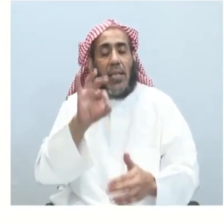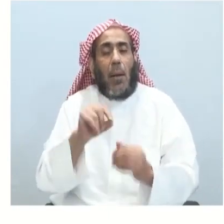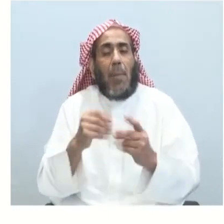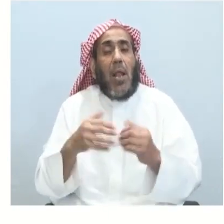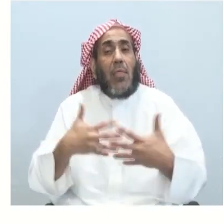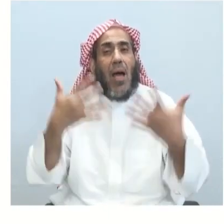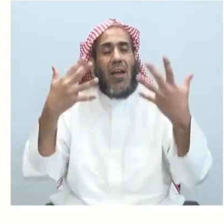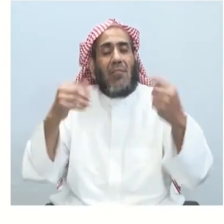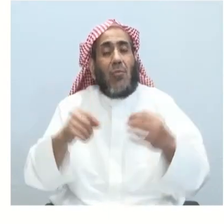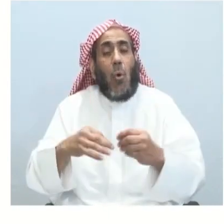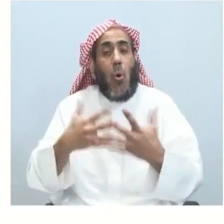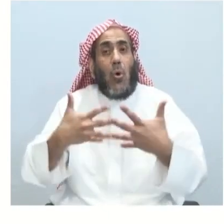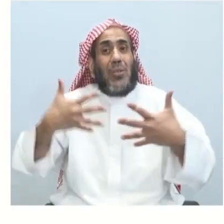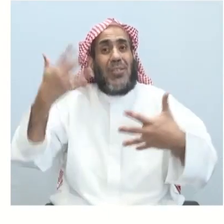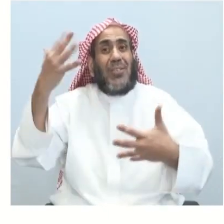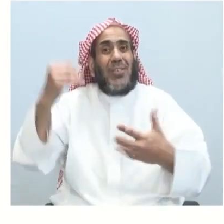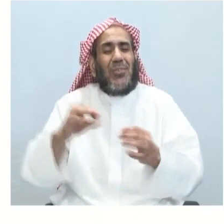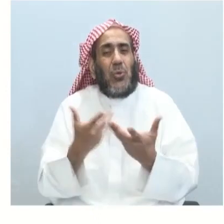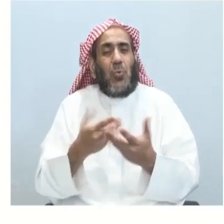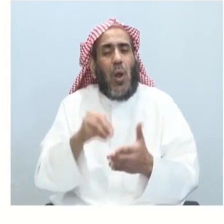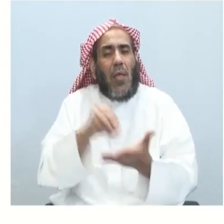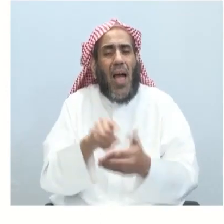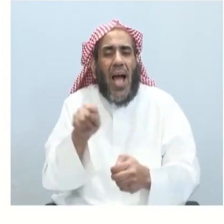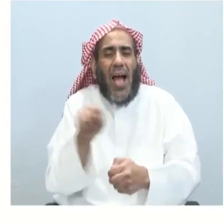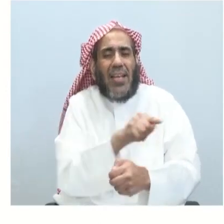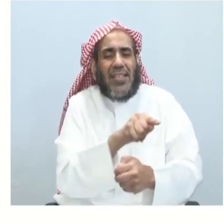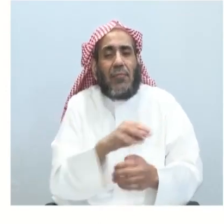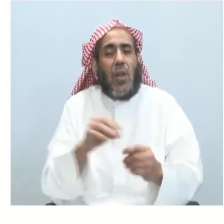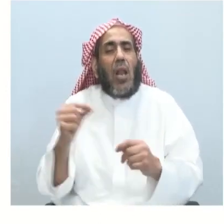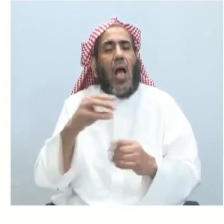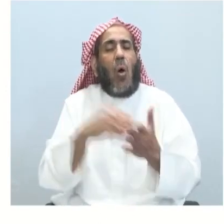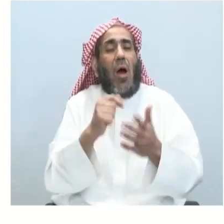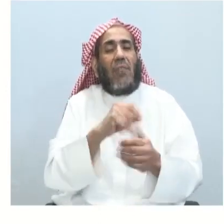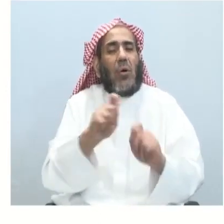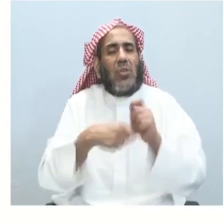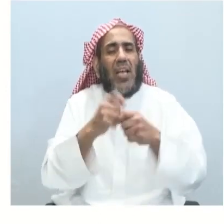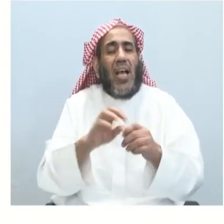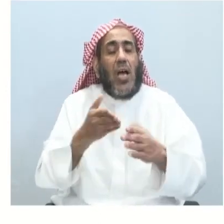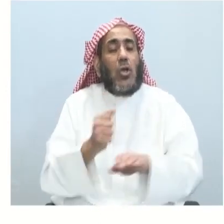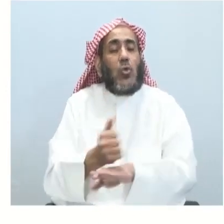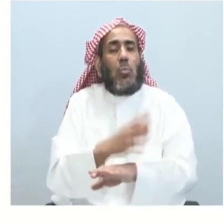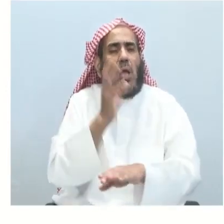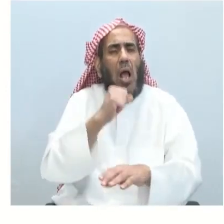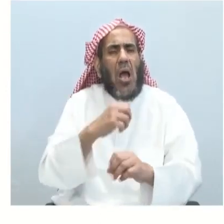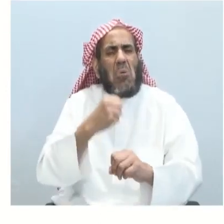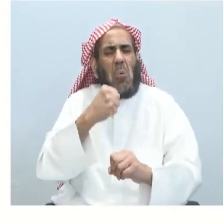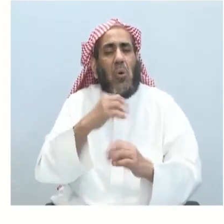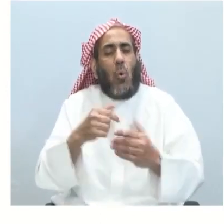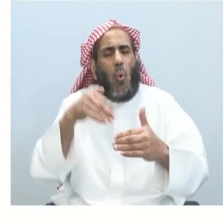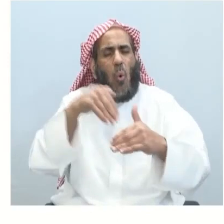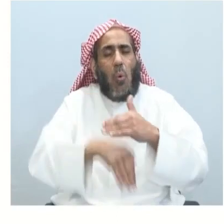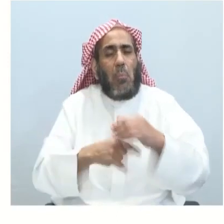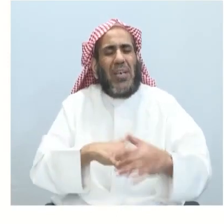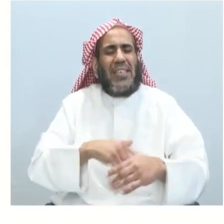الذي ظهر في قصيده ابي العلاء من مظاهر التجديد ونضع خطا تحتها التجديد في القوافي والصنعه الاسلوبيه غير متكلفه او الصنعه الاسلوبيه متكلفه عمق التجربه